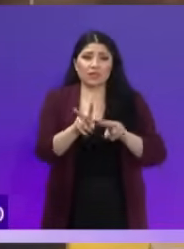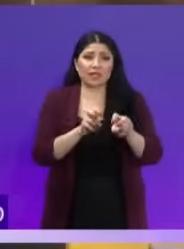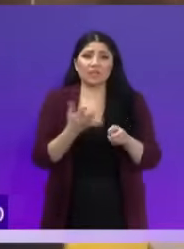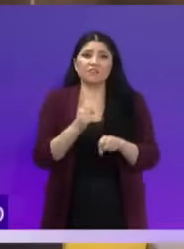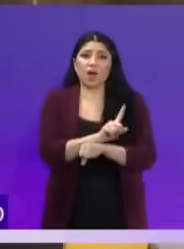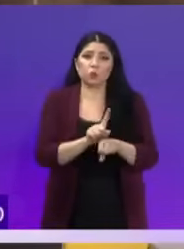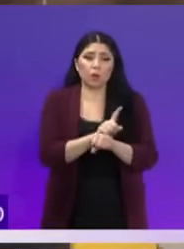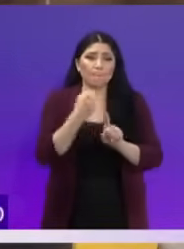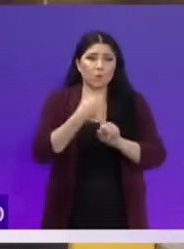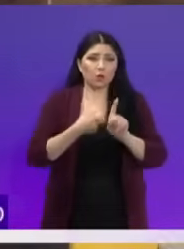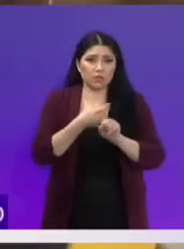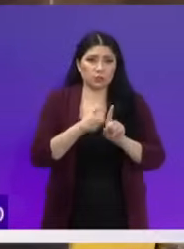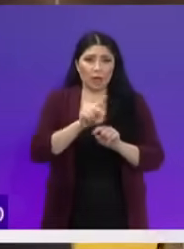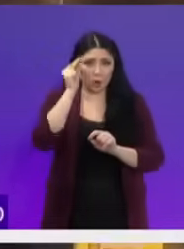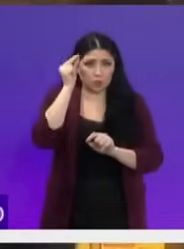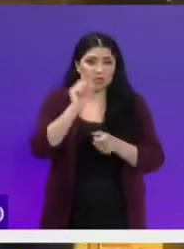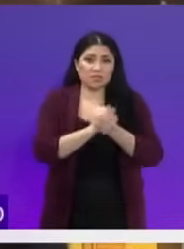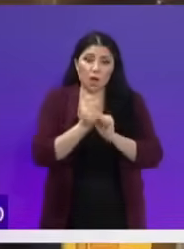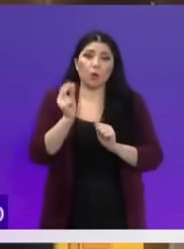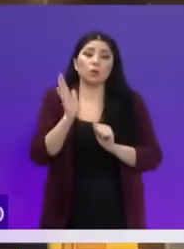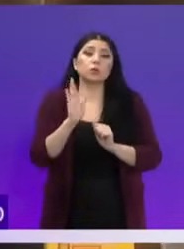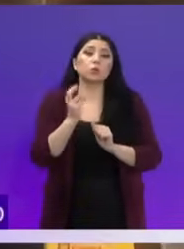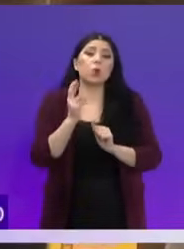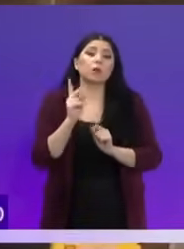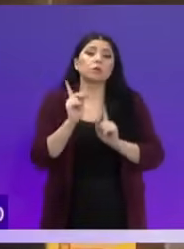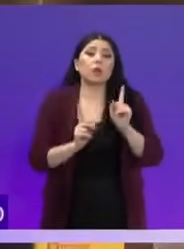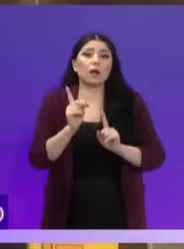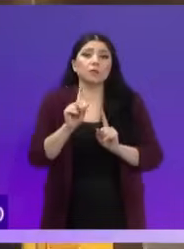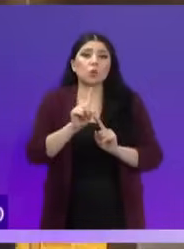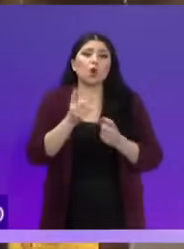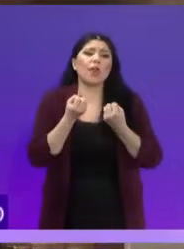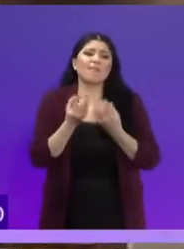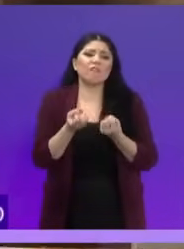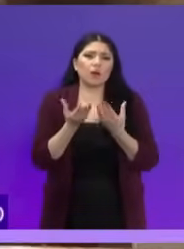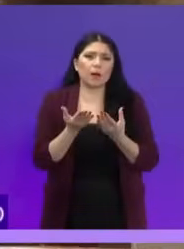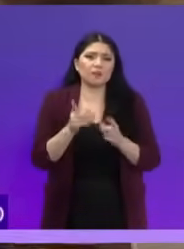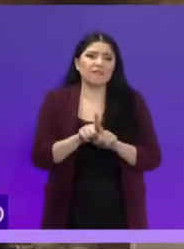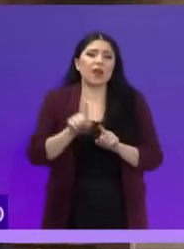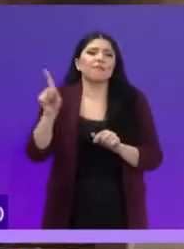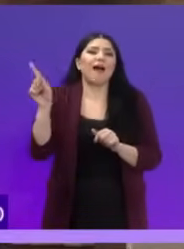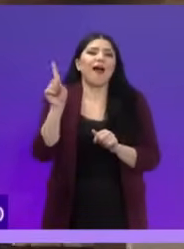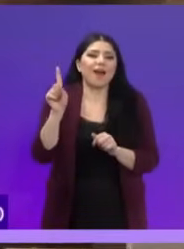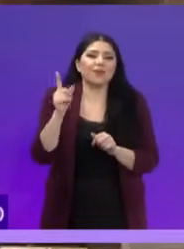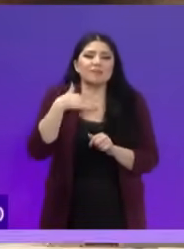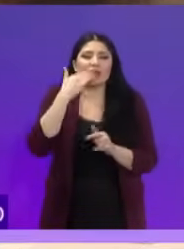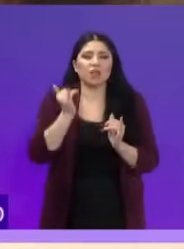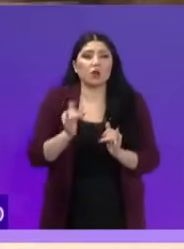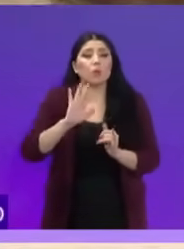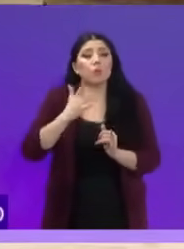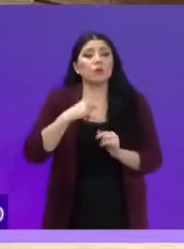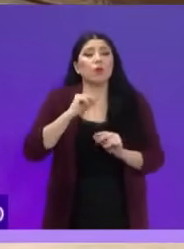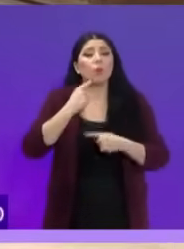dura acest protest ad hoc sau dacă acesta este doar un semnal de alarmă care se trage zilele acestea, dar vor urma proteste